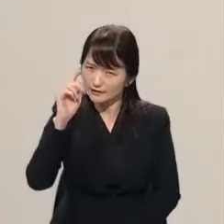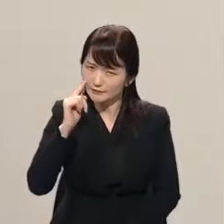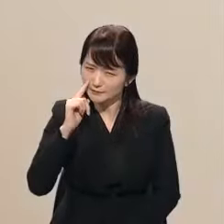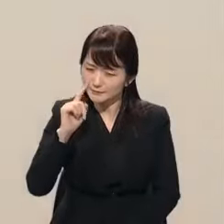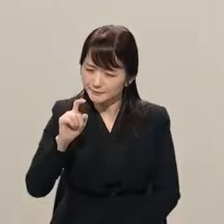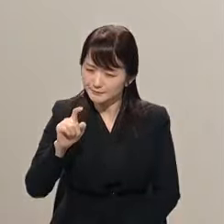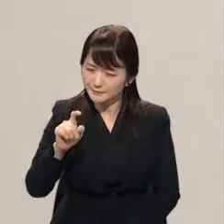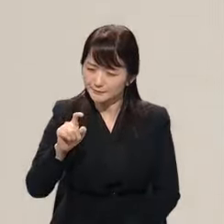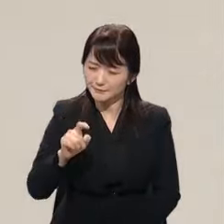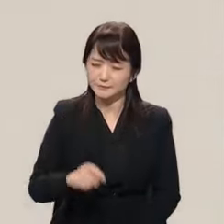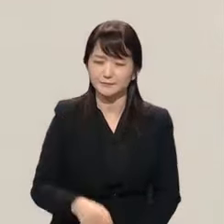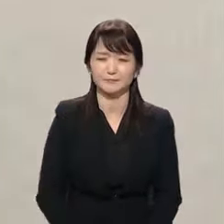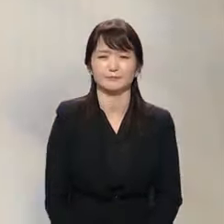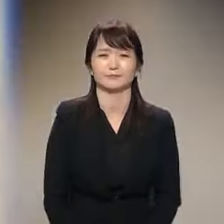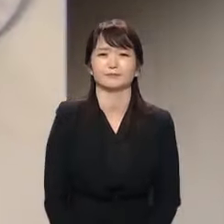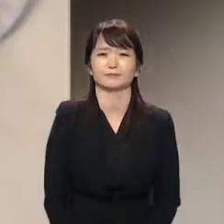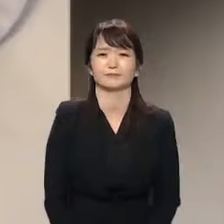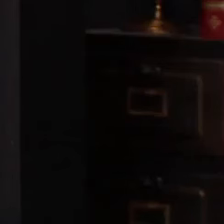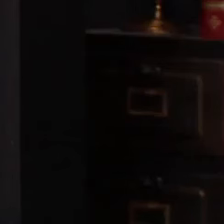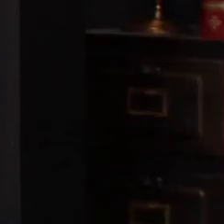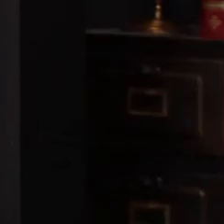눈초리를 보내고 있습니다. 그렇군요.